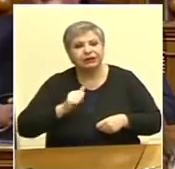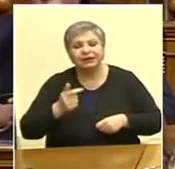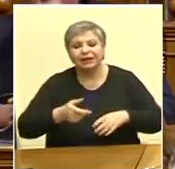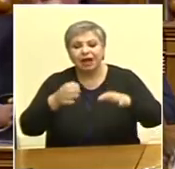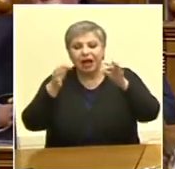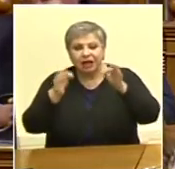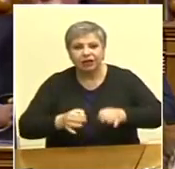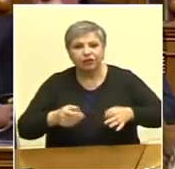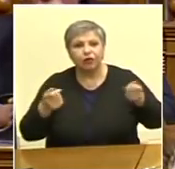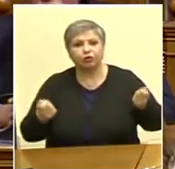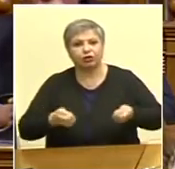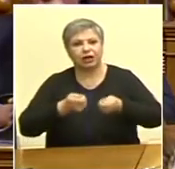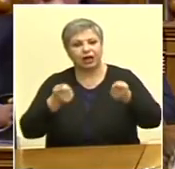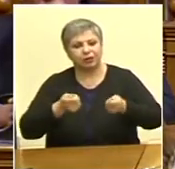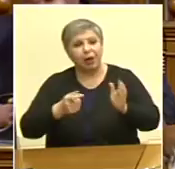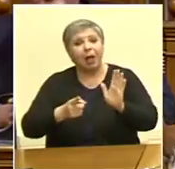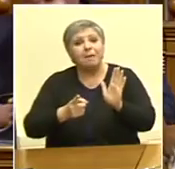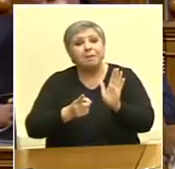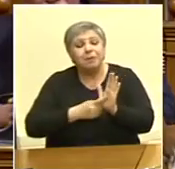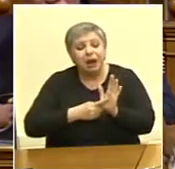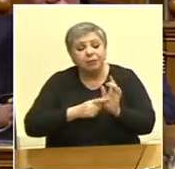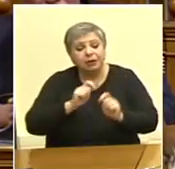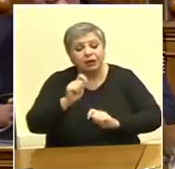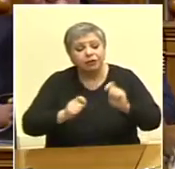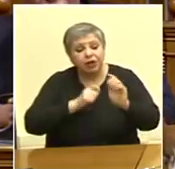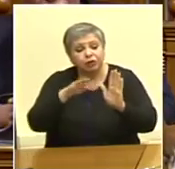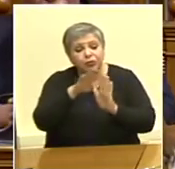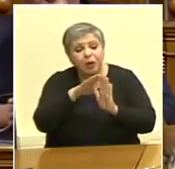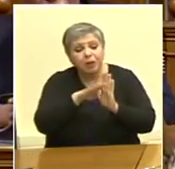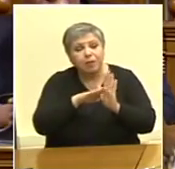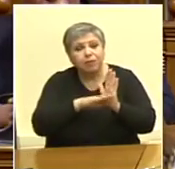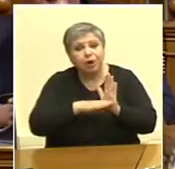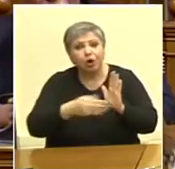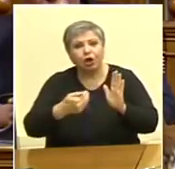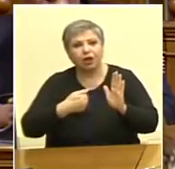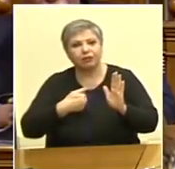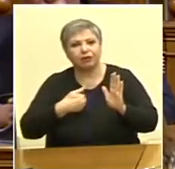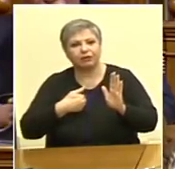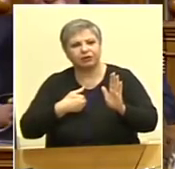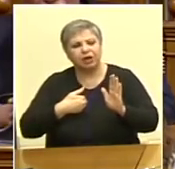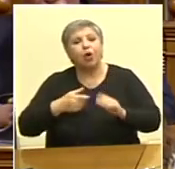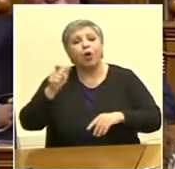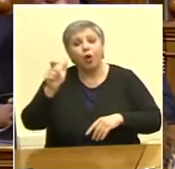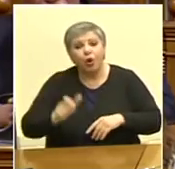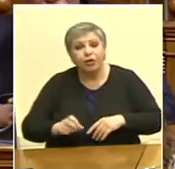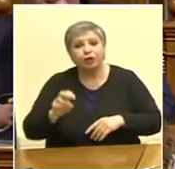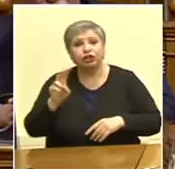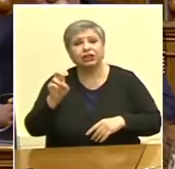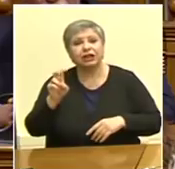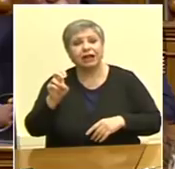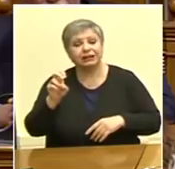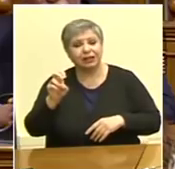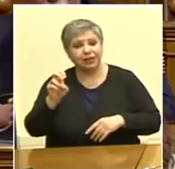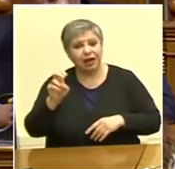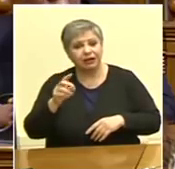και εμείς το πρόγραμμά μας, είπε ο κύριος Χατζηδάκης. Τι λέει λοιπόν με αυτό ο κύριος Χατζηδάκης? Πριν